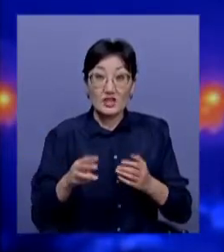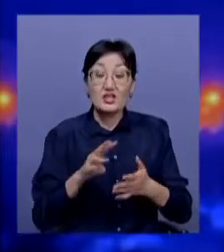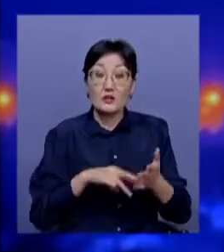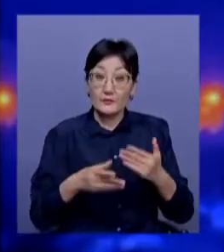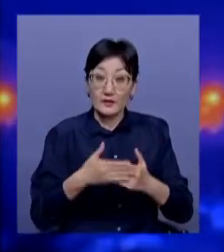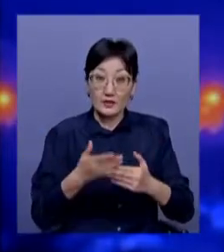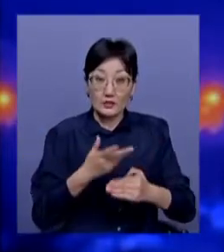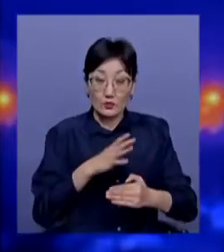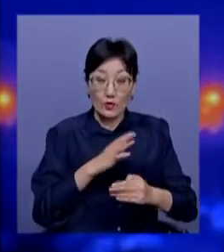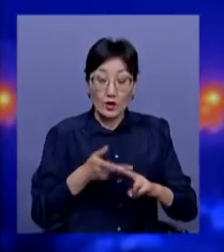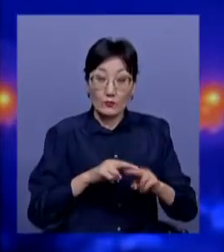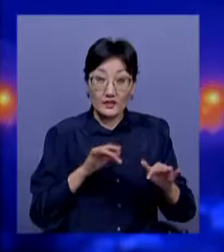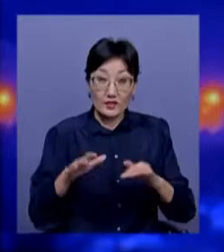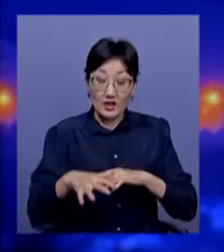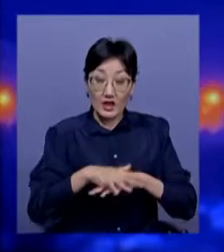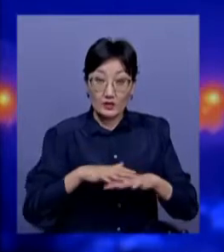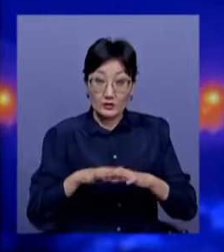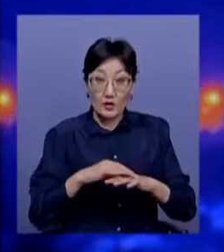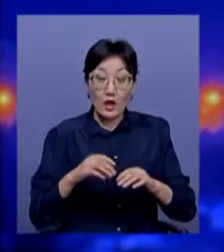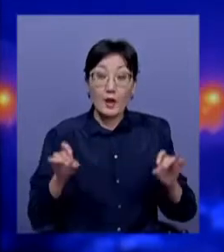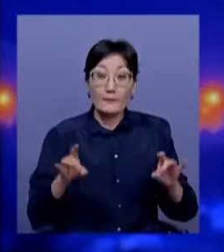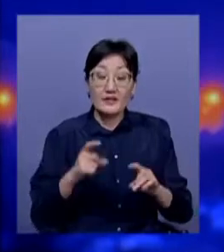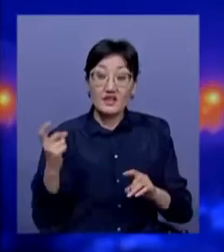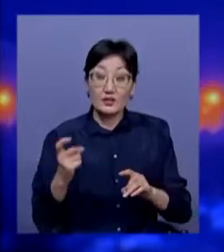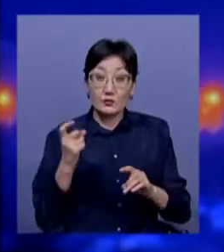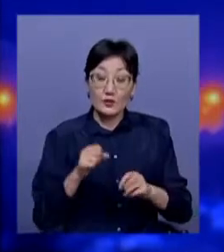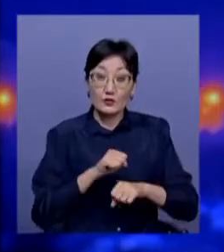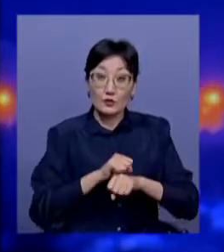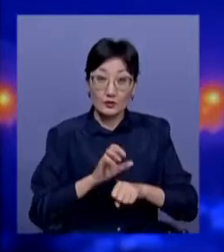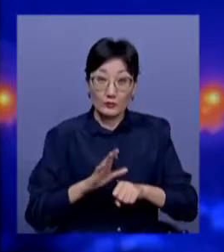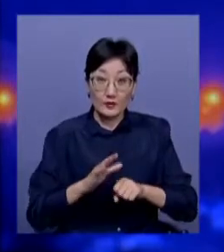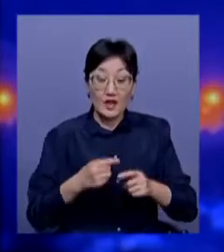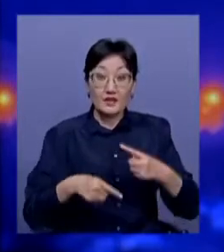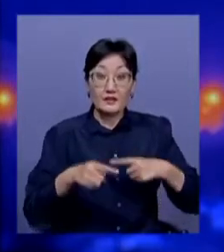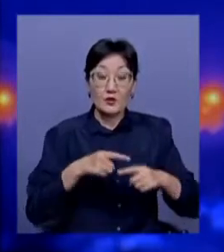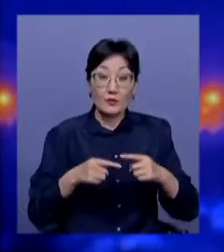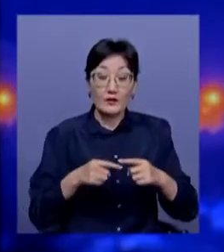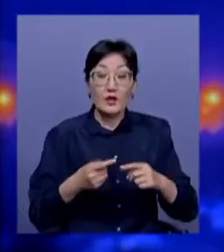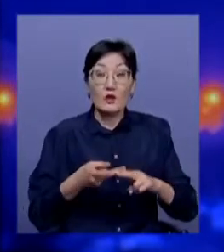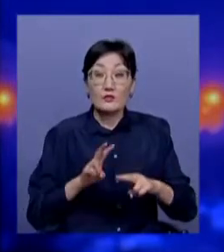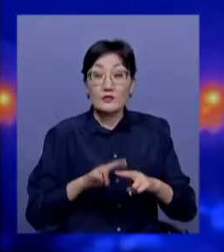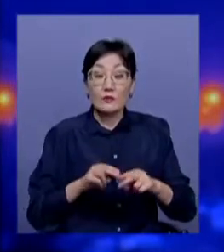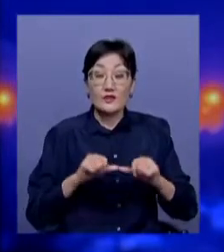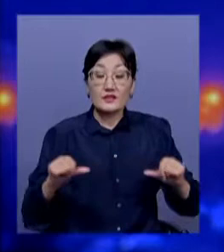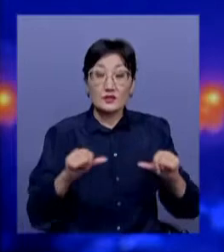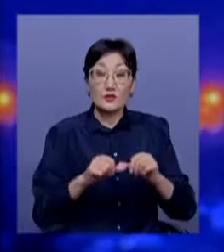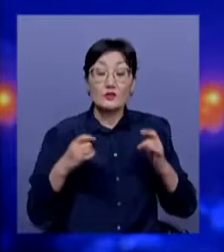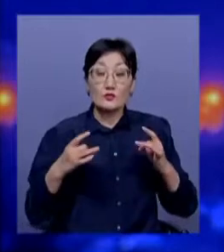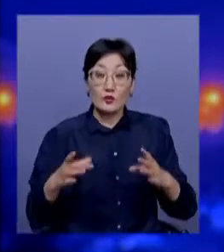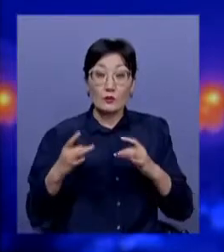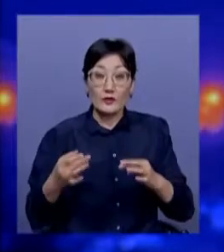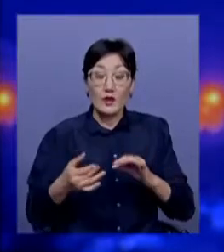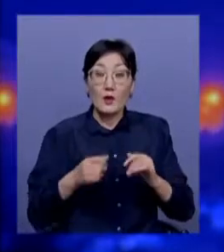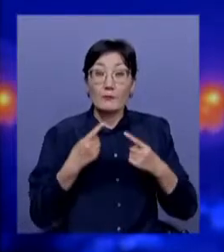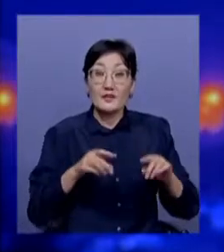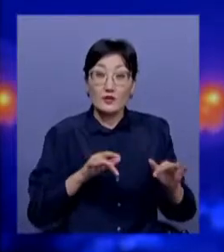салынған. Дегенмен бұл шара халықты да мейрамхана иелерінде тоқтатар емес. Керісінше амалы артылып, карантинде той жасаудың тың